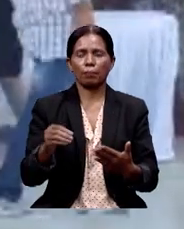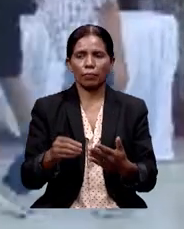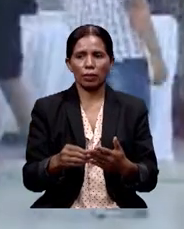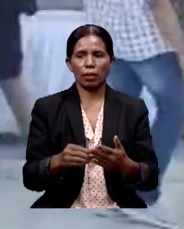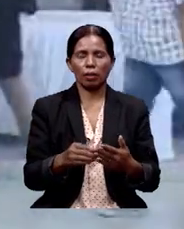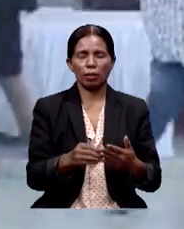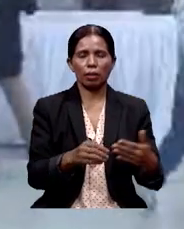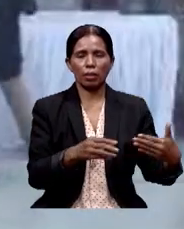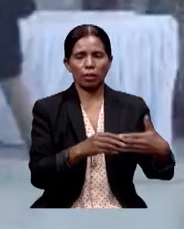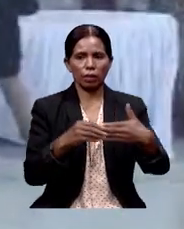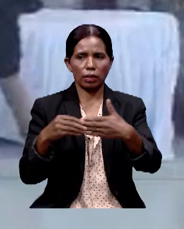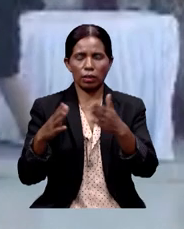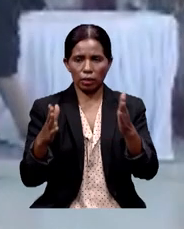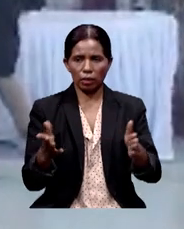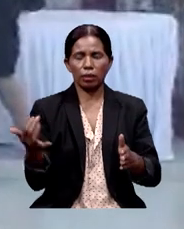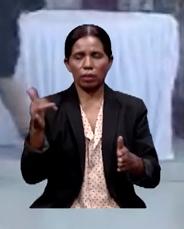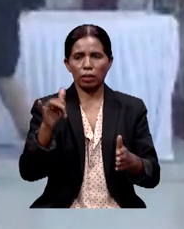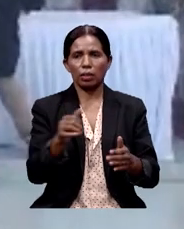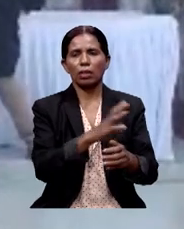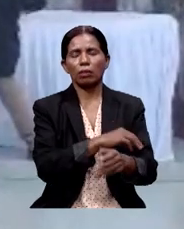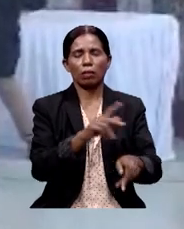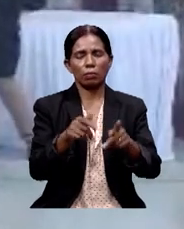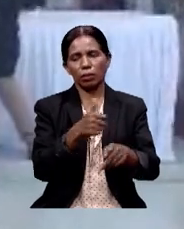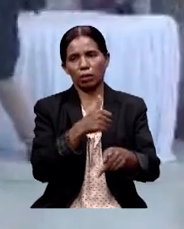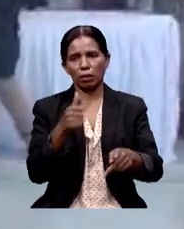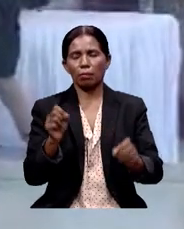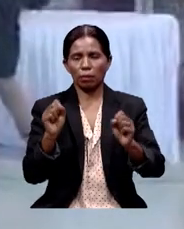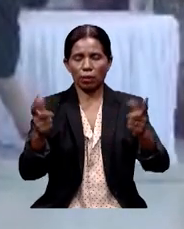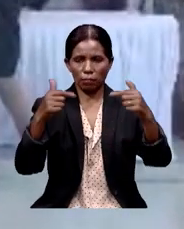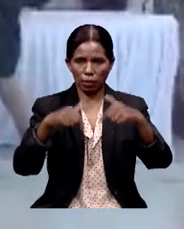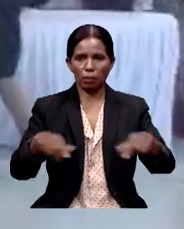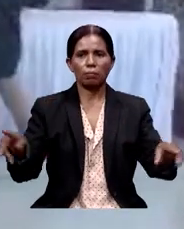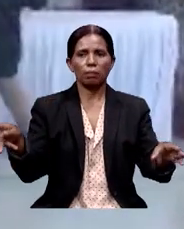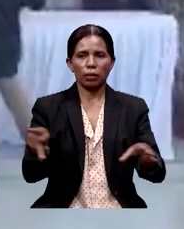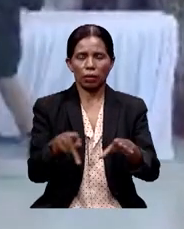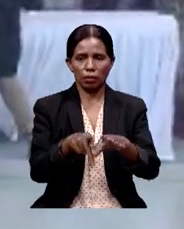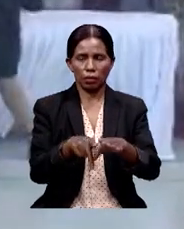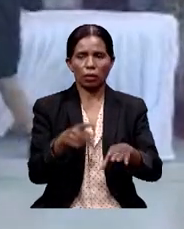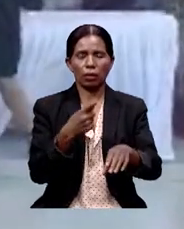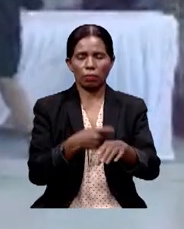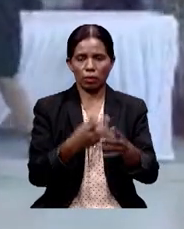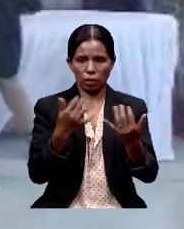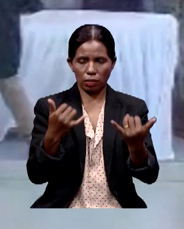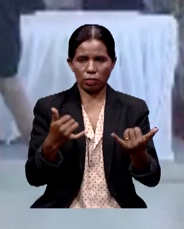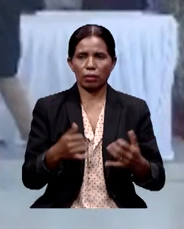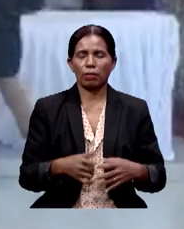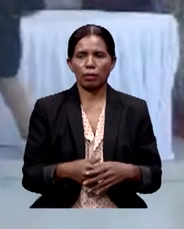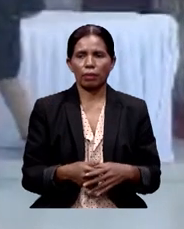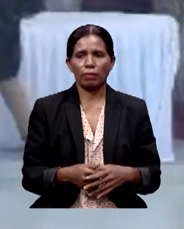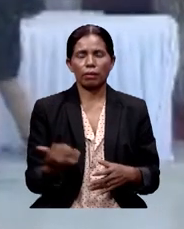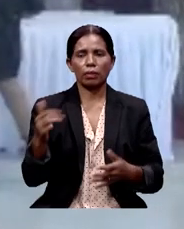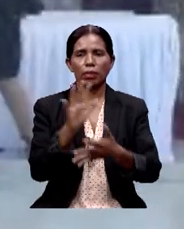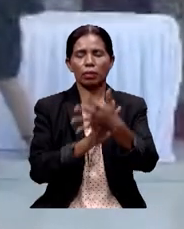sira mune iha larang no e ma sira usi liur bele mai partisipa iha be situasi onda onhi loron ini ya ne be mak